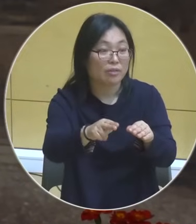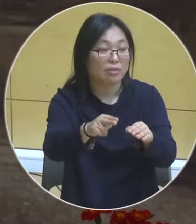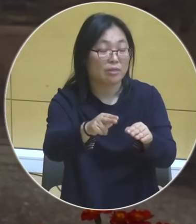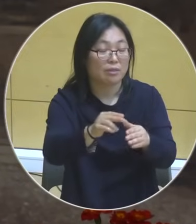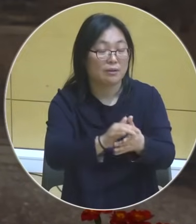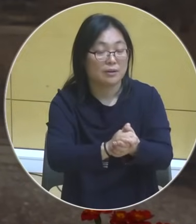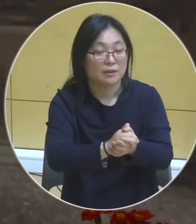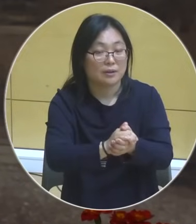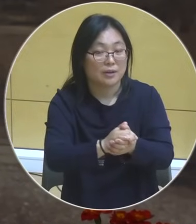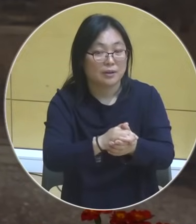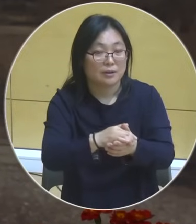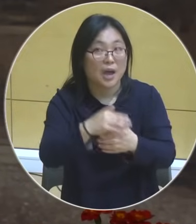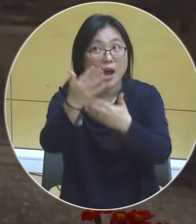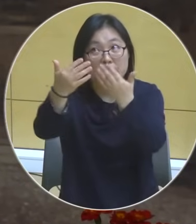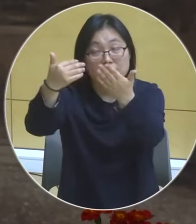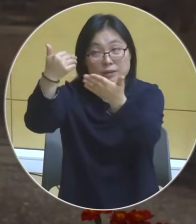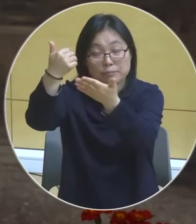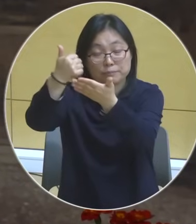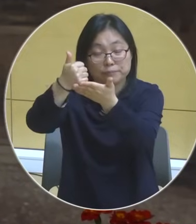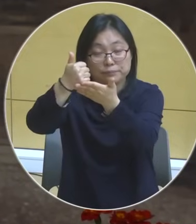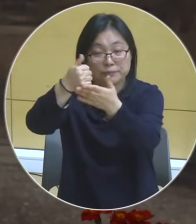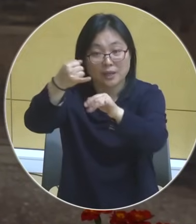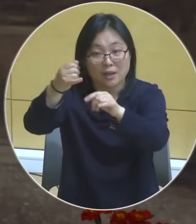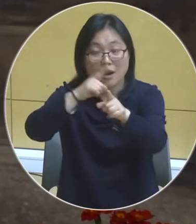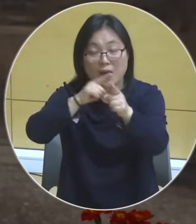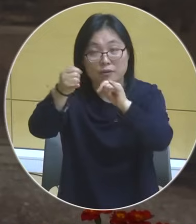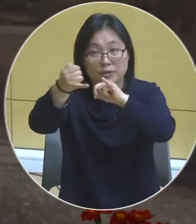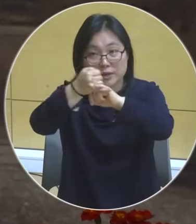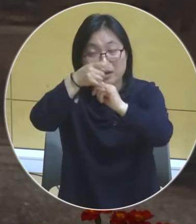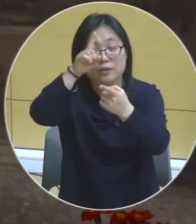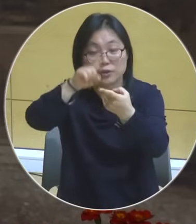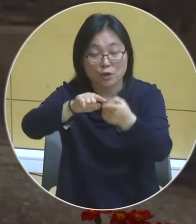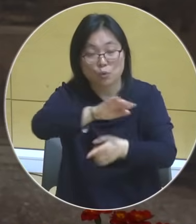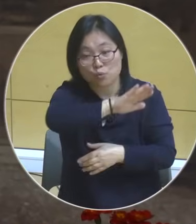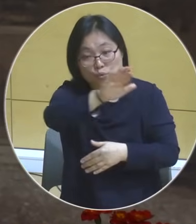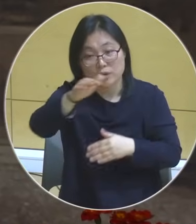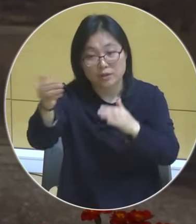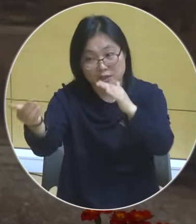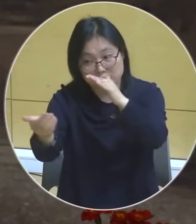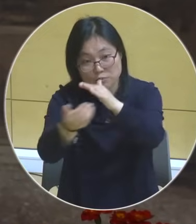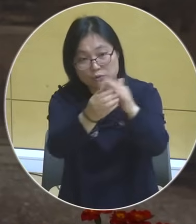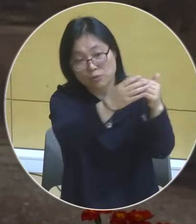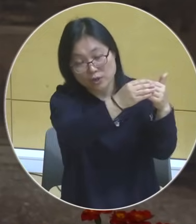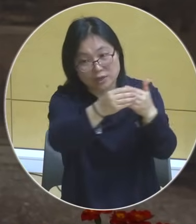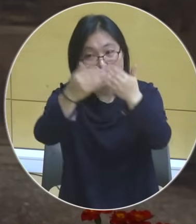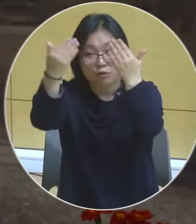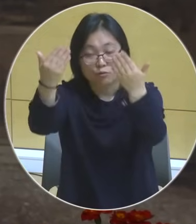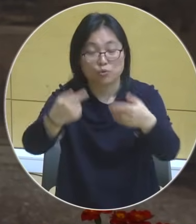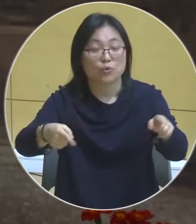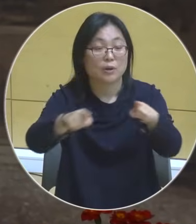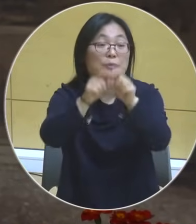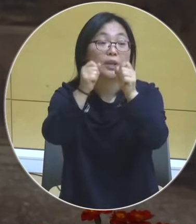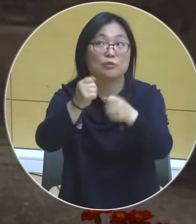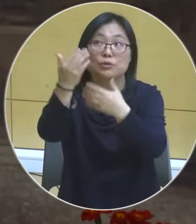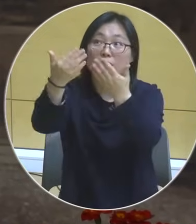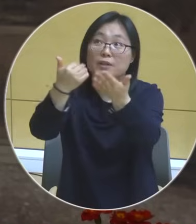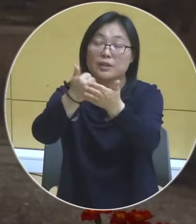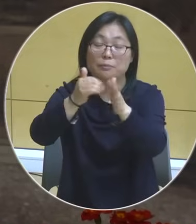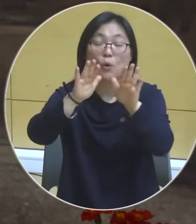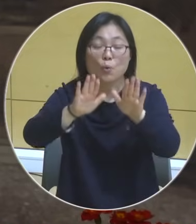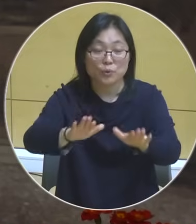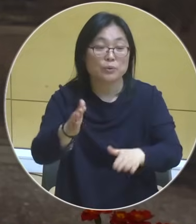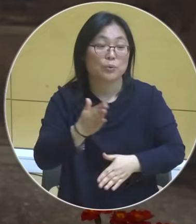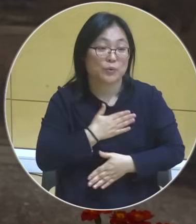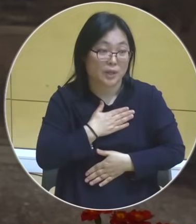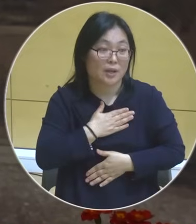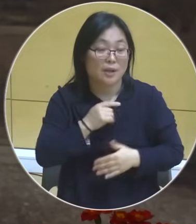돌멩이, 그 마른 땅을 걷게 하신 그 하나님, 언약하신 대로 우리를 이루어주시고 우리와 함께 하신 그 하나님, 그 하나님은 오늘도 내 삶 속에